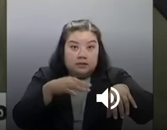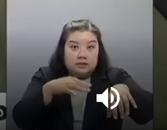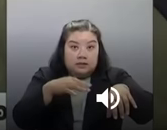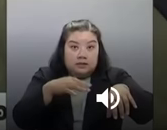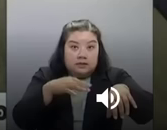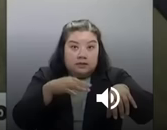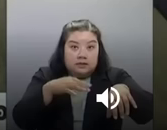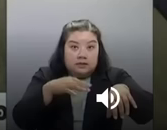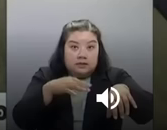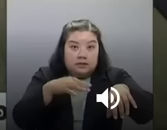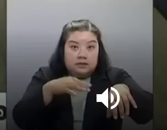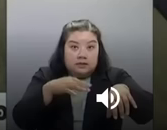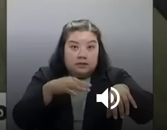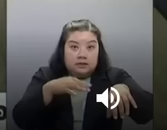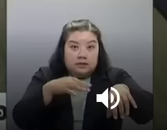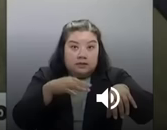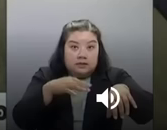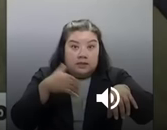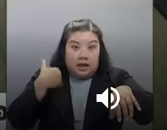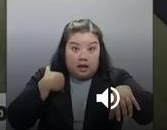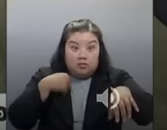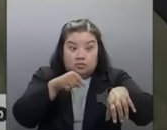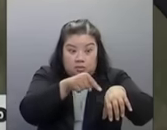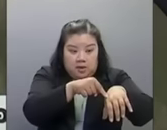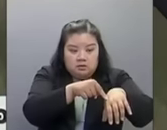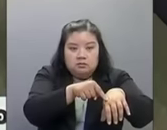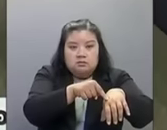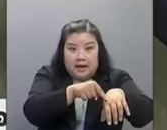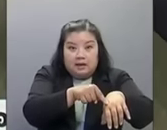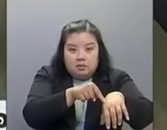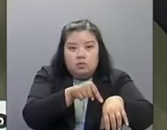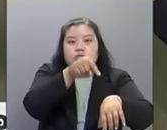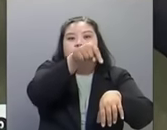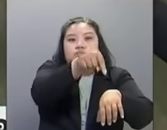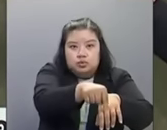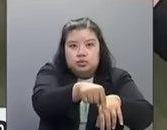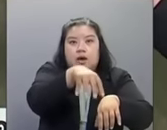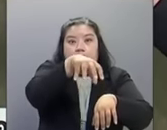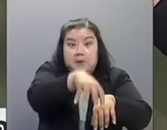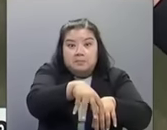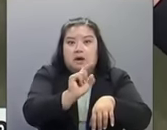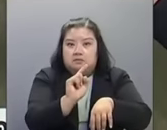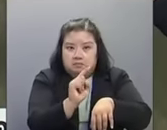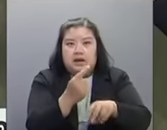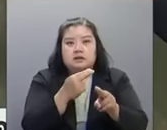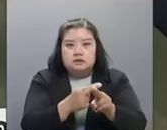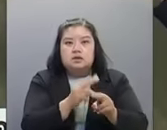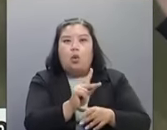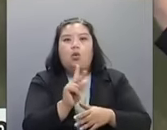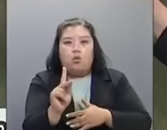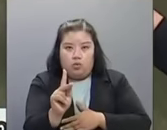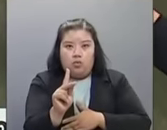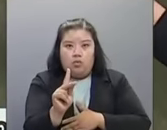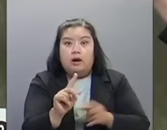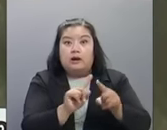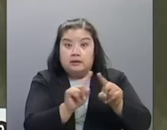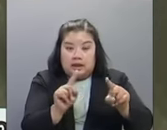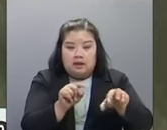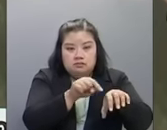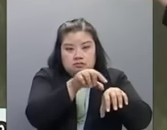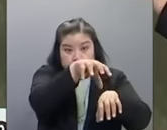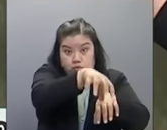ท่ากับกินเลือกกะลีโจตกับปานี ้เป็นที่ตั้งของชเวก็โกที่เราเคยนำเสนอไปแล้วค่ะแต่ถ้าไล่ลงมา